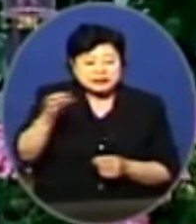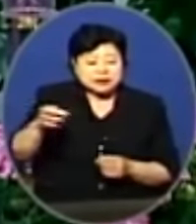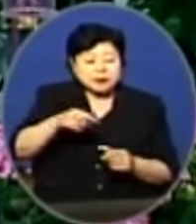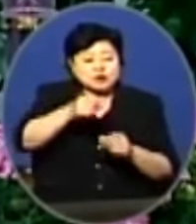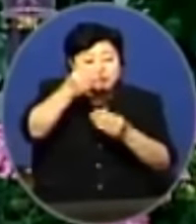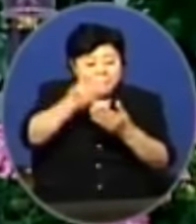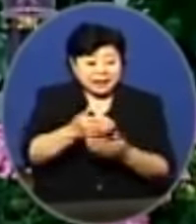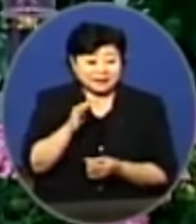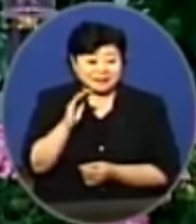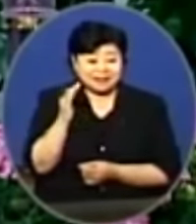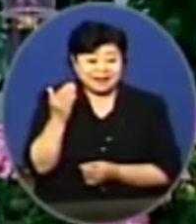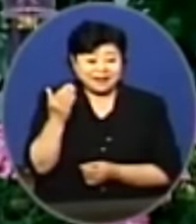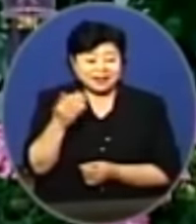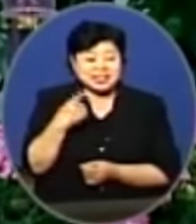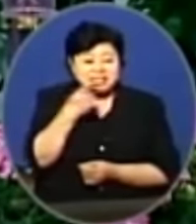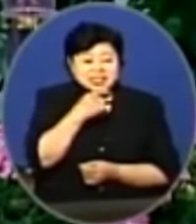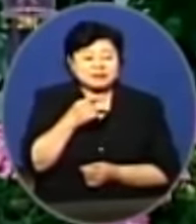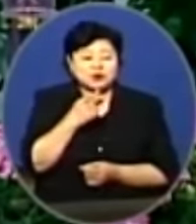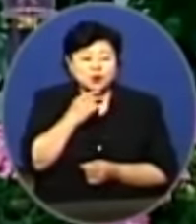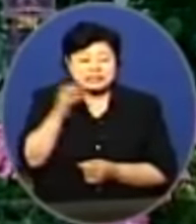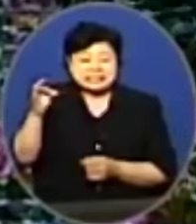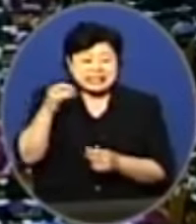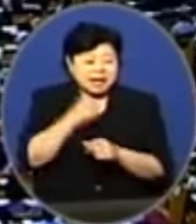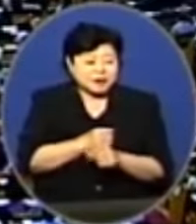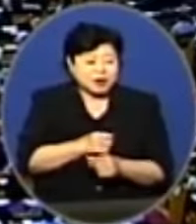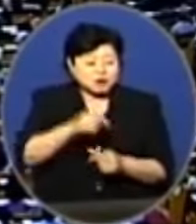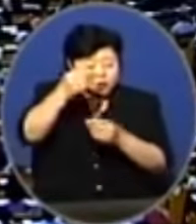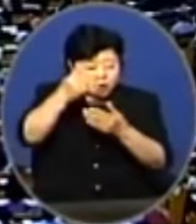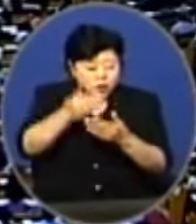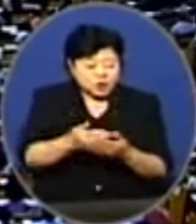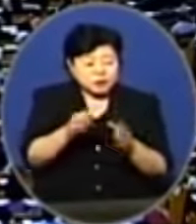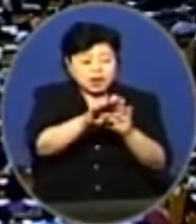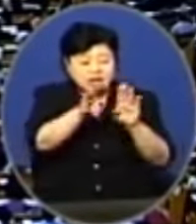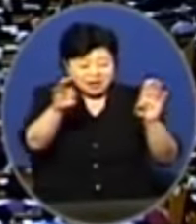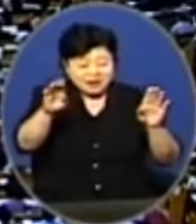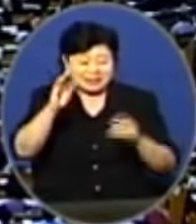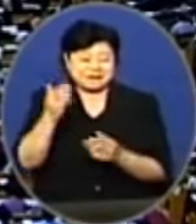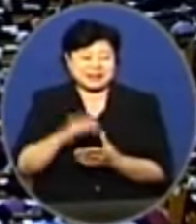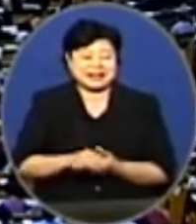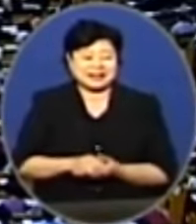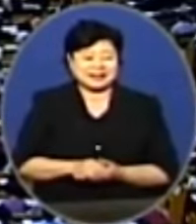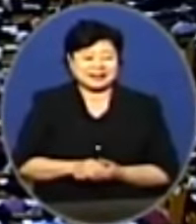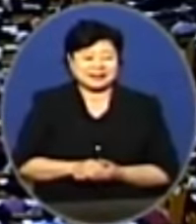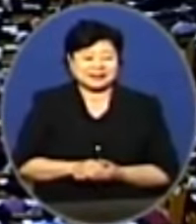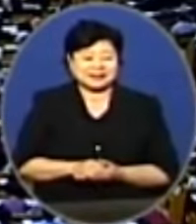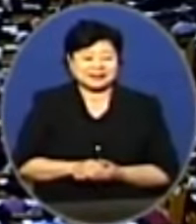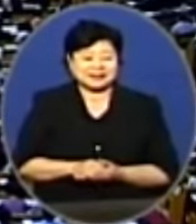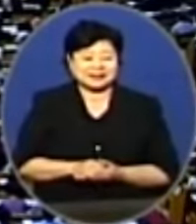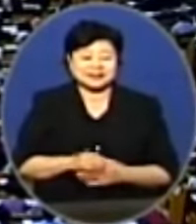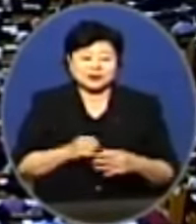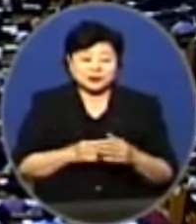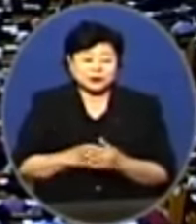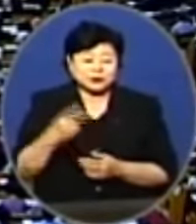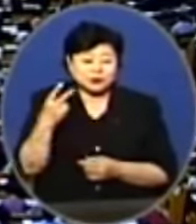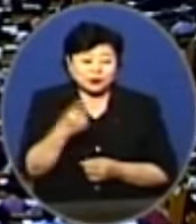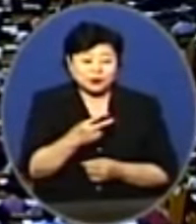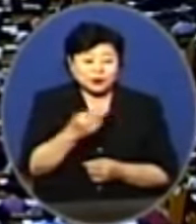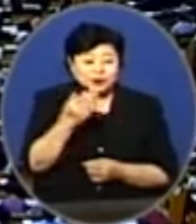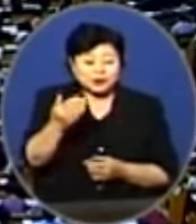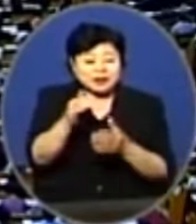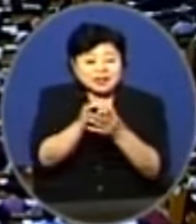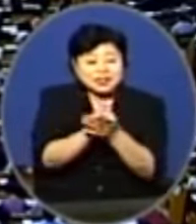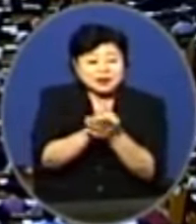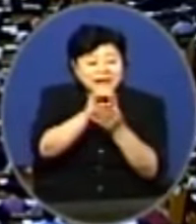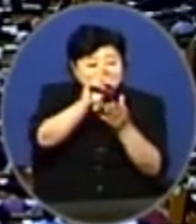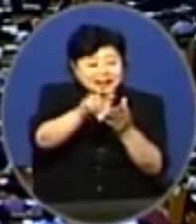이른다고 말하는 것입니다. 입으로 자꾸 시인하면 구원의 문을 열어놓게 되는 것입니다. 그리고 여러분 기도할